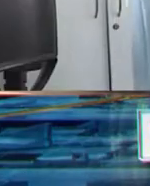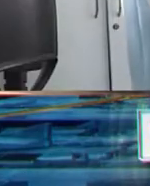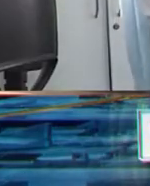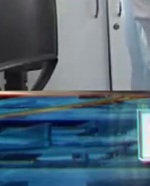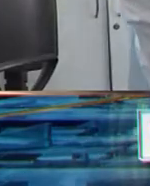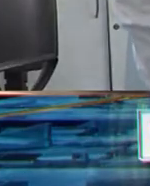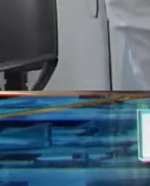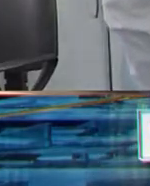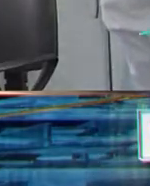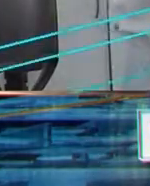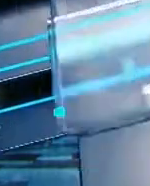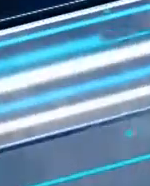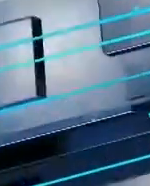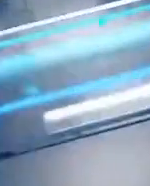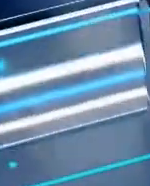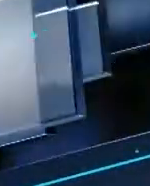оздырмауға шақырады.